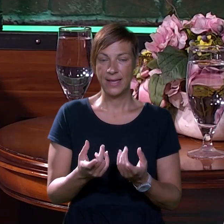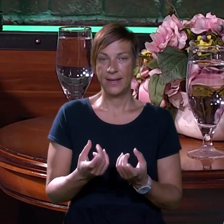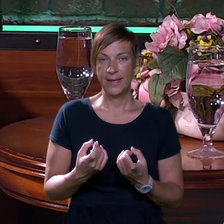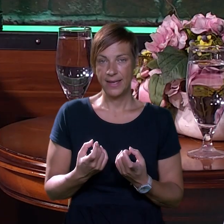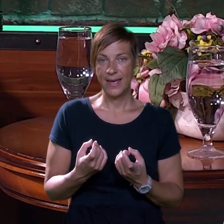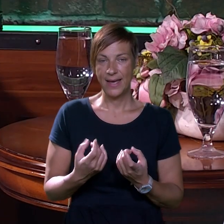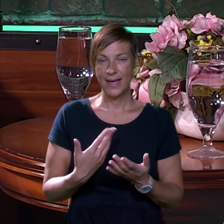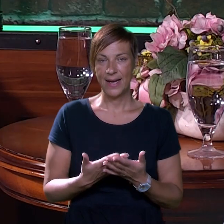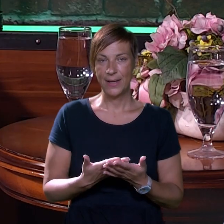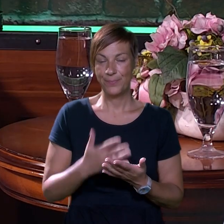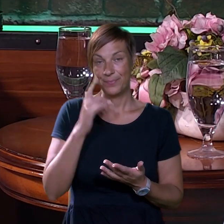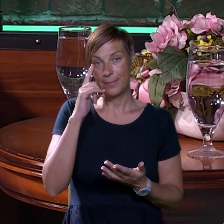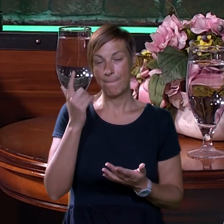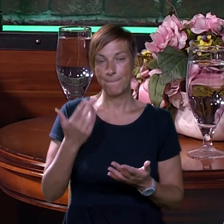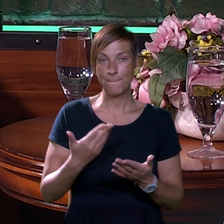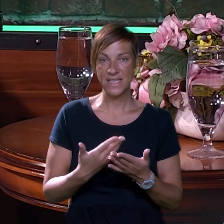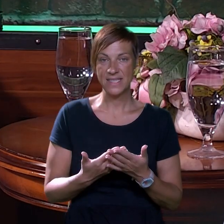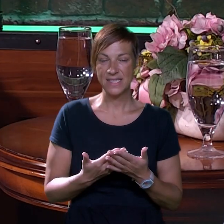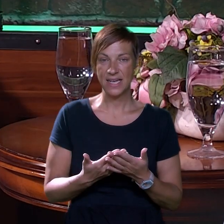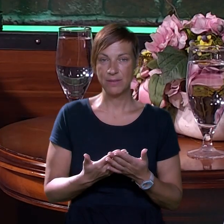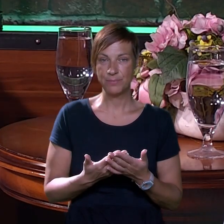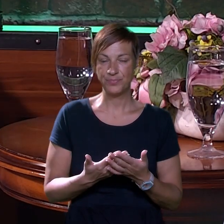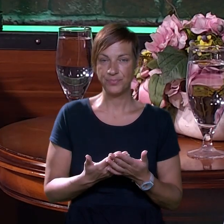ali mislim da je,